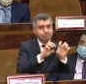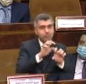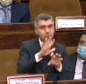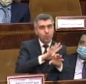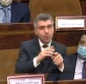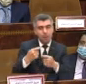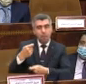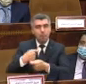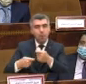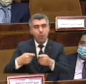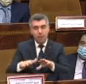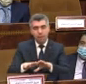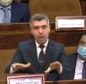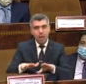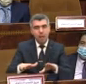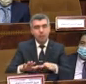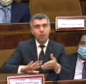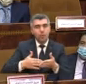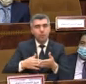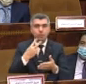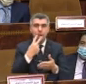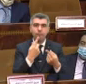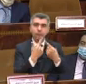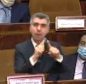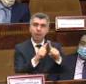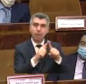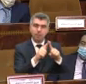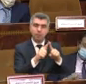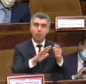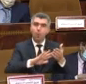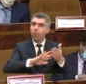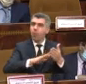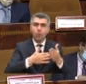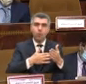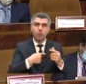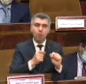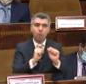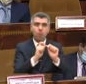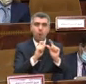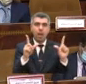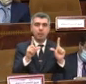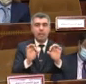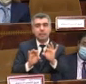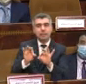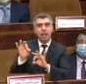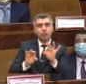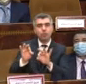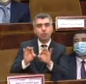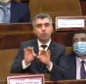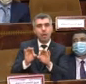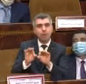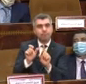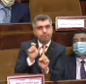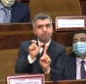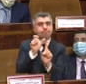والاحترافات بكل مظاهرها واشكالها، هذه كلها تجليات واضحه لغياب استراتيجيه لتاطير الشباب داخل العالم